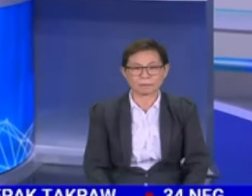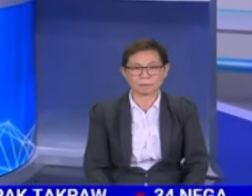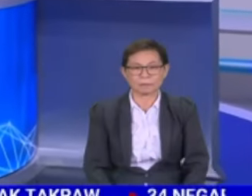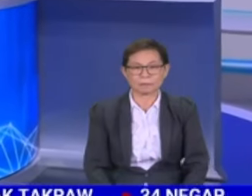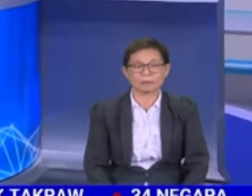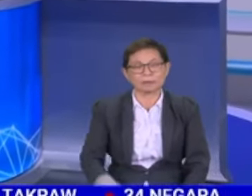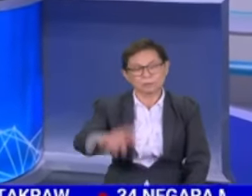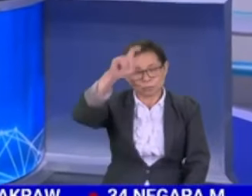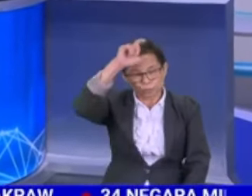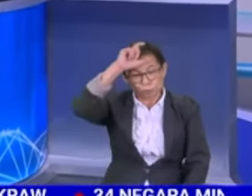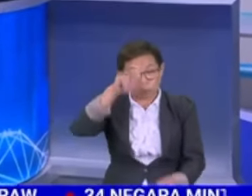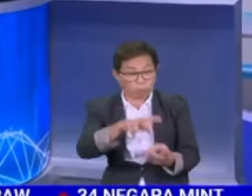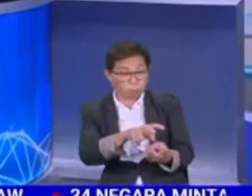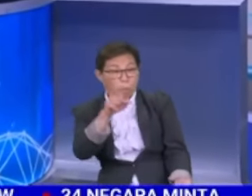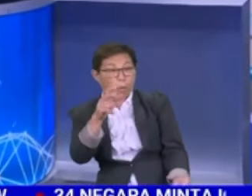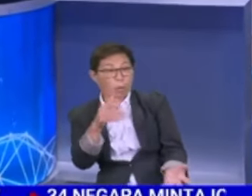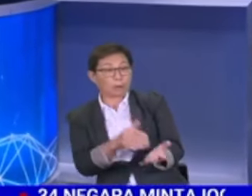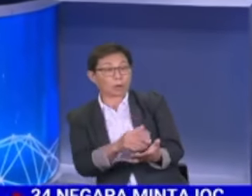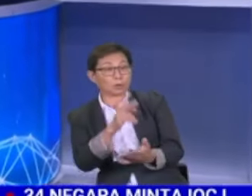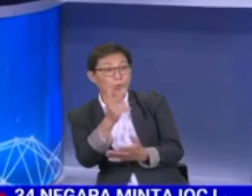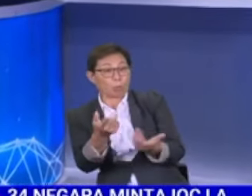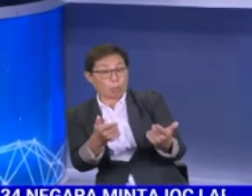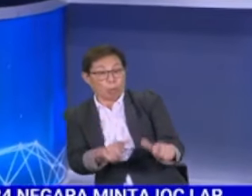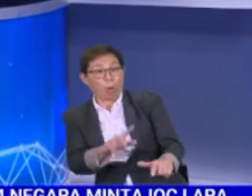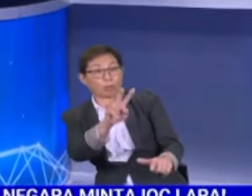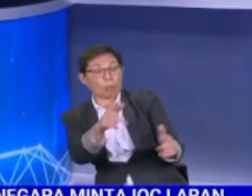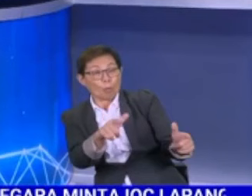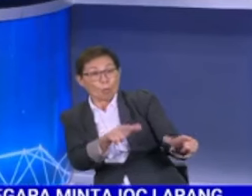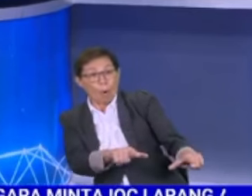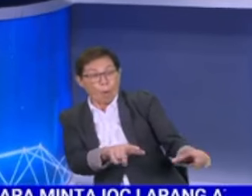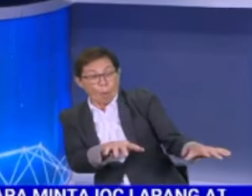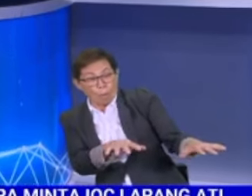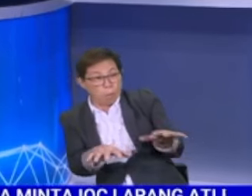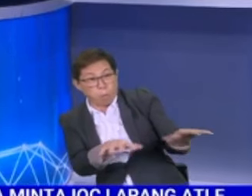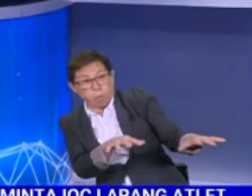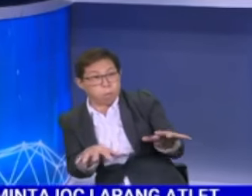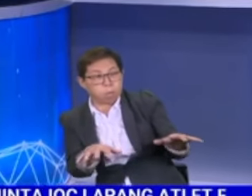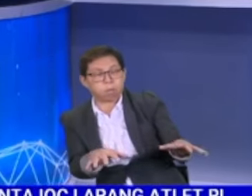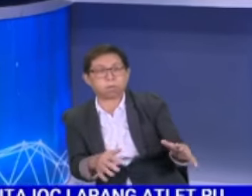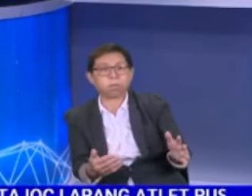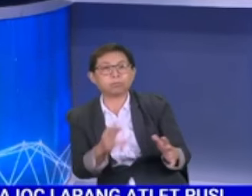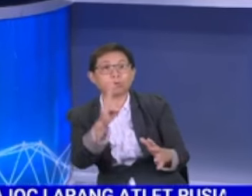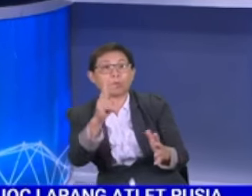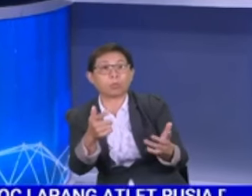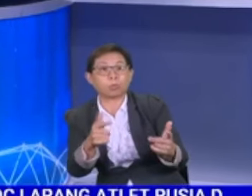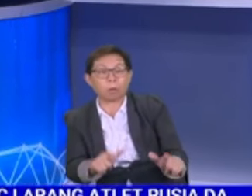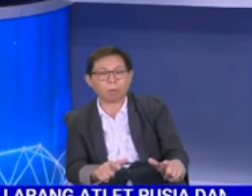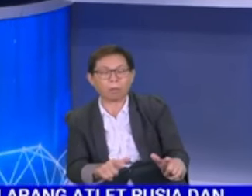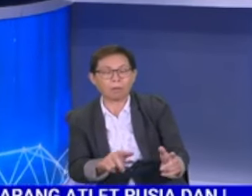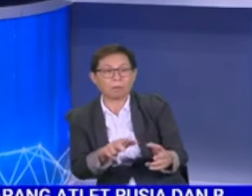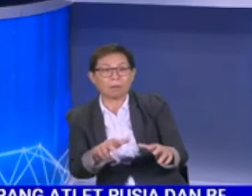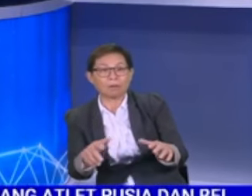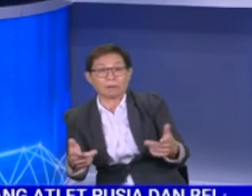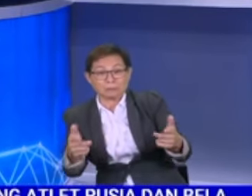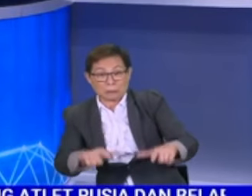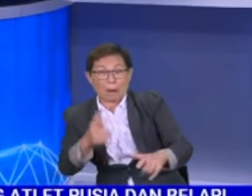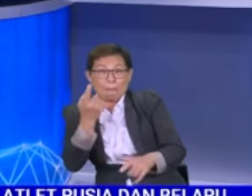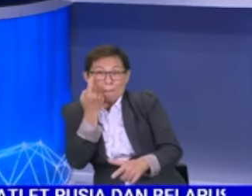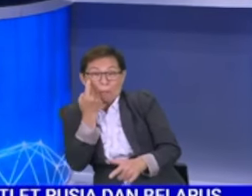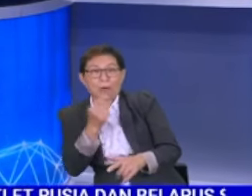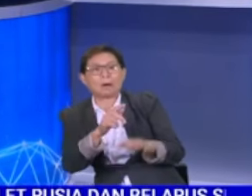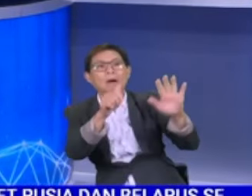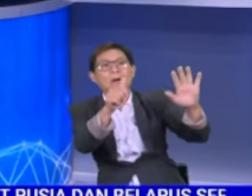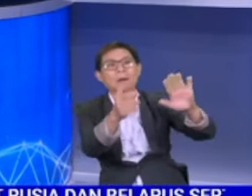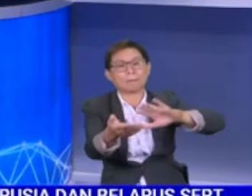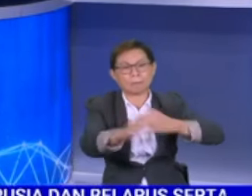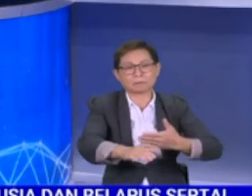Baik, Turki dikejutkan lagi dengan dua kejadian gempa bumi. Dan kejadian terbaru itu menyebabkan 6